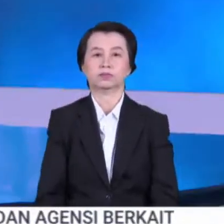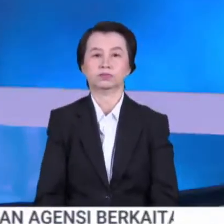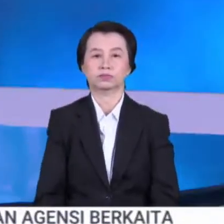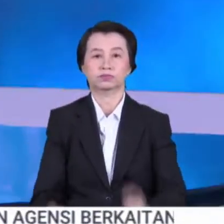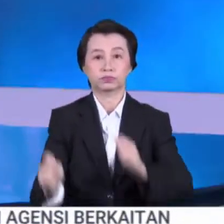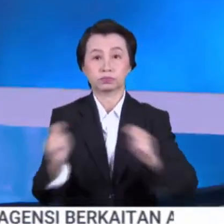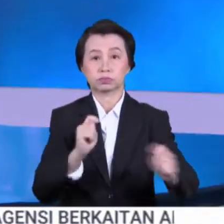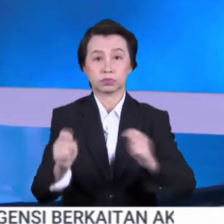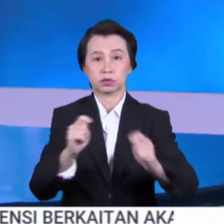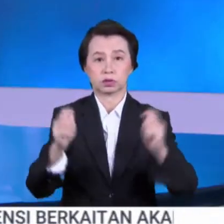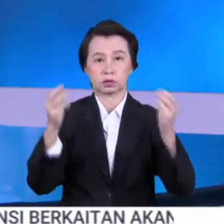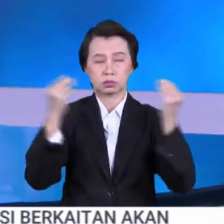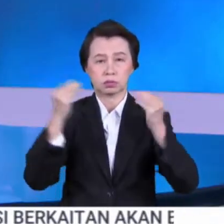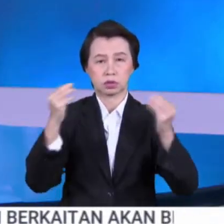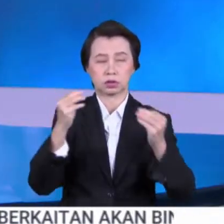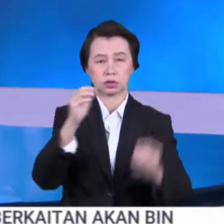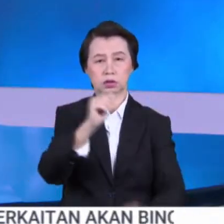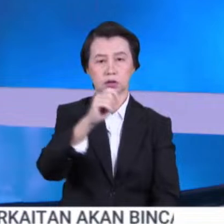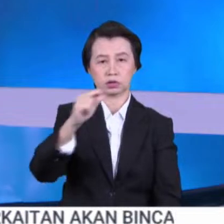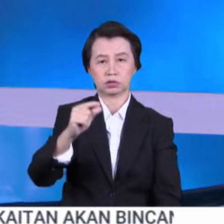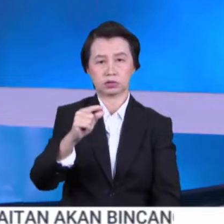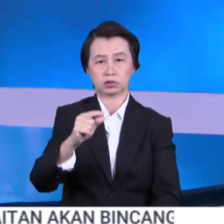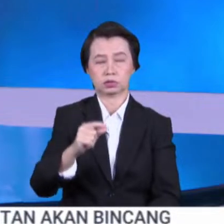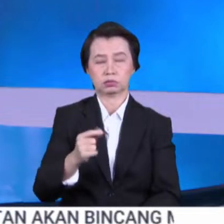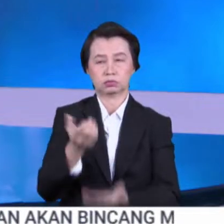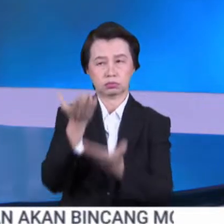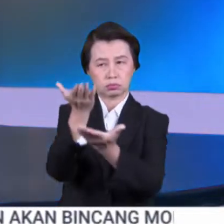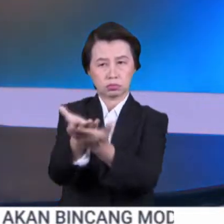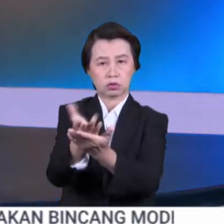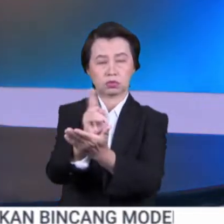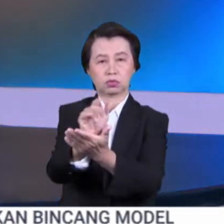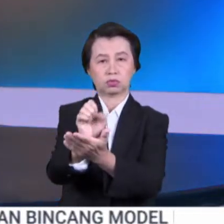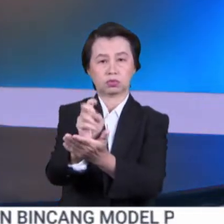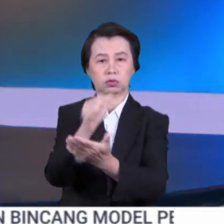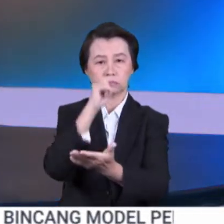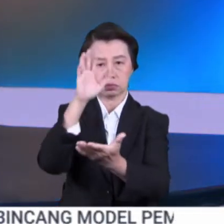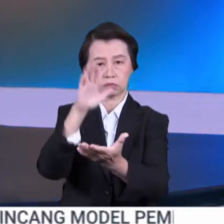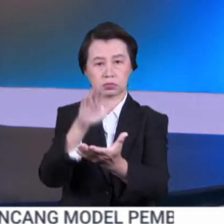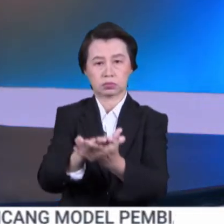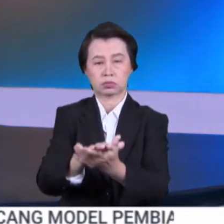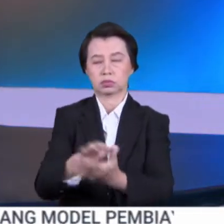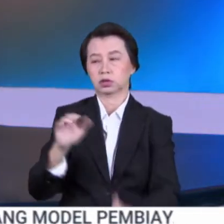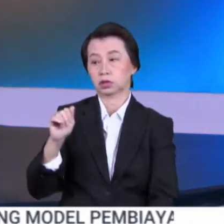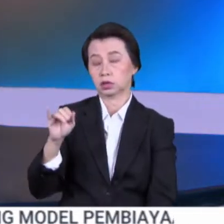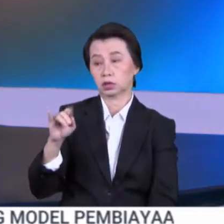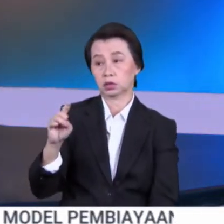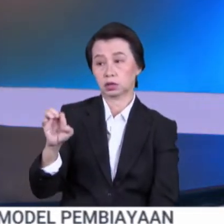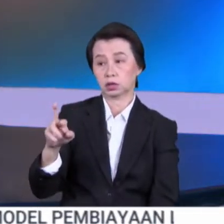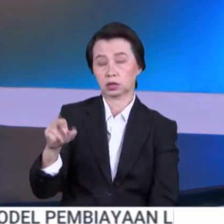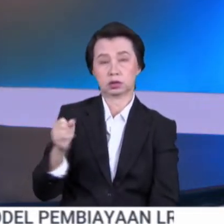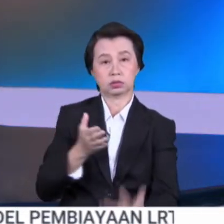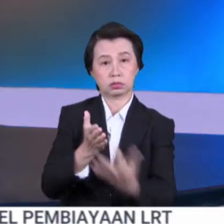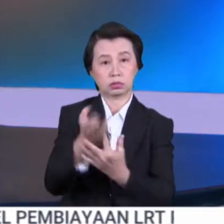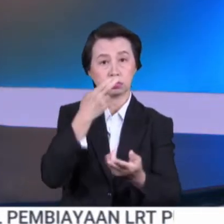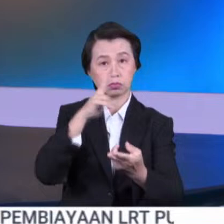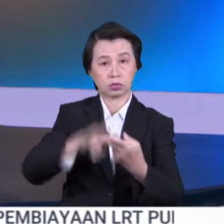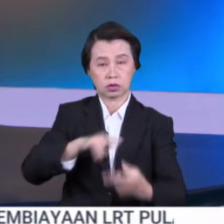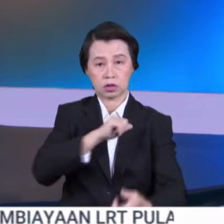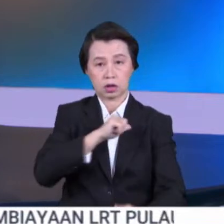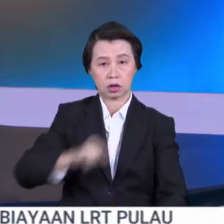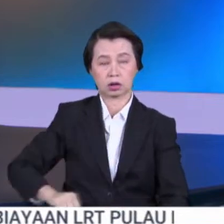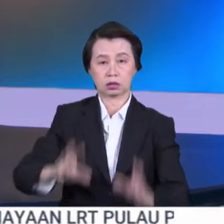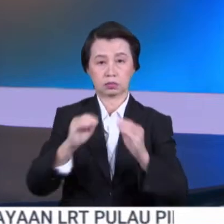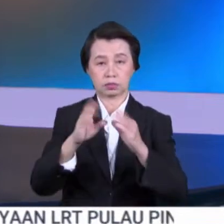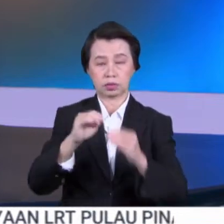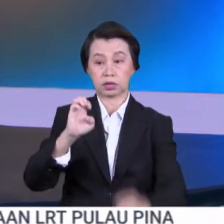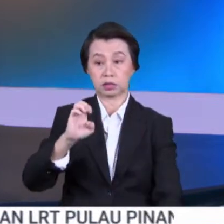Tindakan Majlis Peguam meluluskan usul tidak percaya terhadap Peguam Negara Tan Sri Idrus Harun menerusi Mesyuarat Agung Luar Biasa